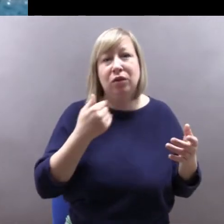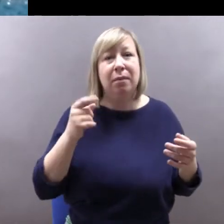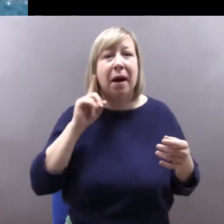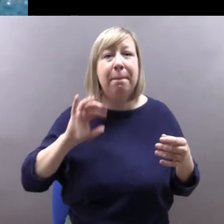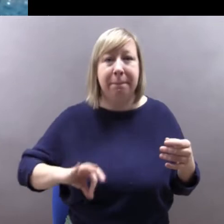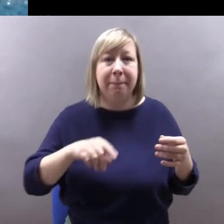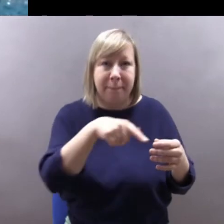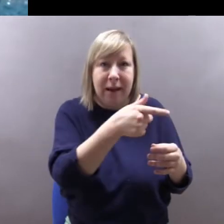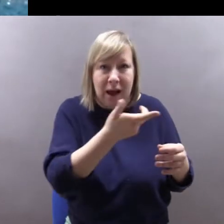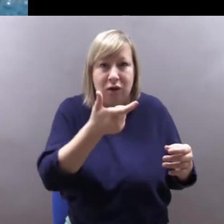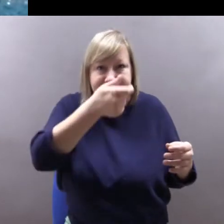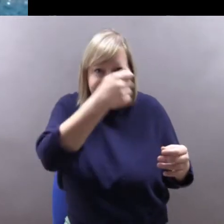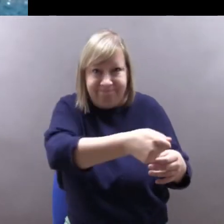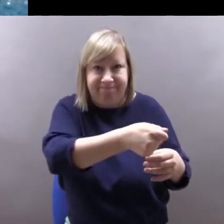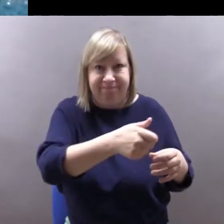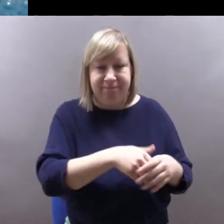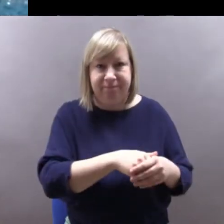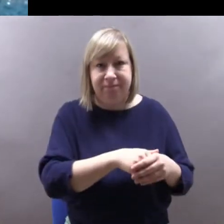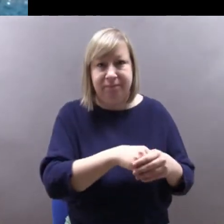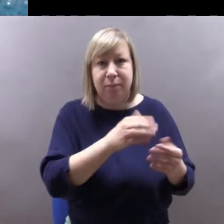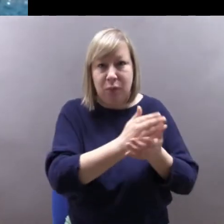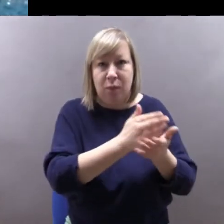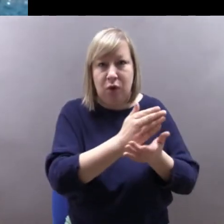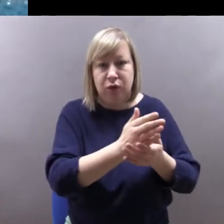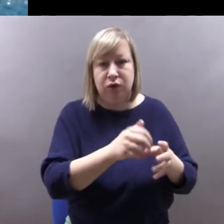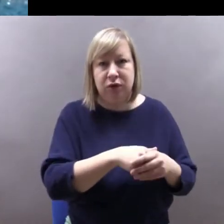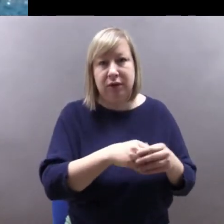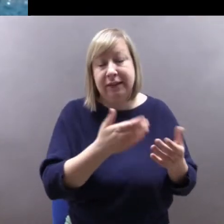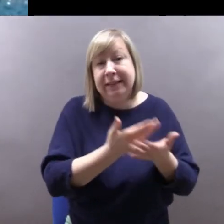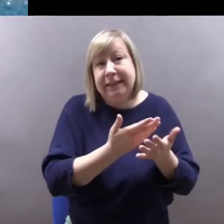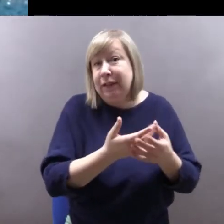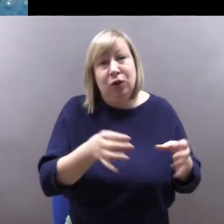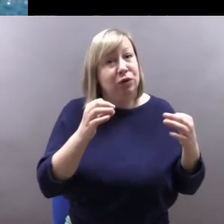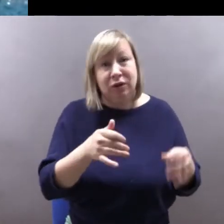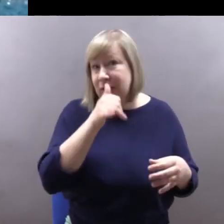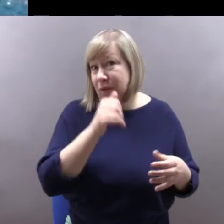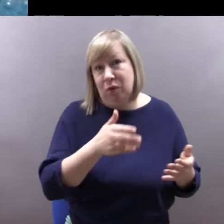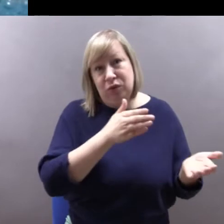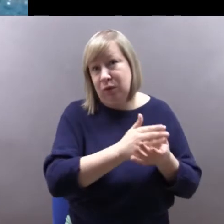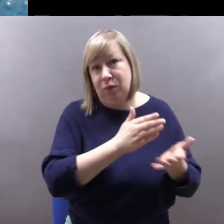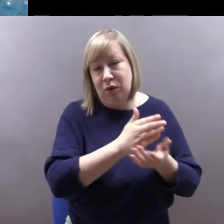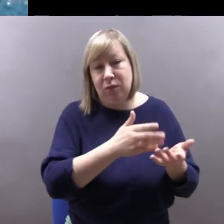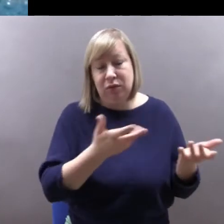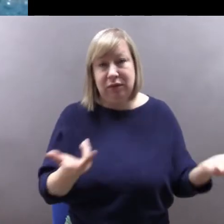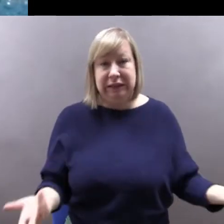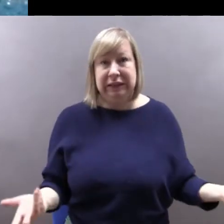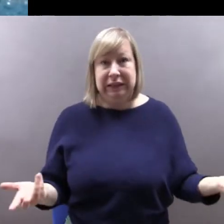bo nie ma pana, który to obsługuje. Więc ona dzisiaj jakby nie może jej